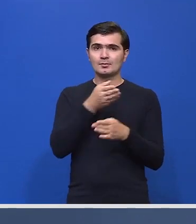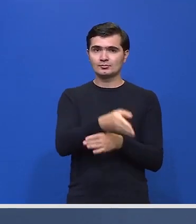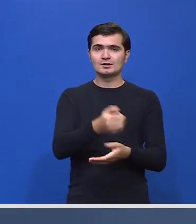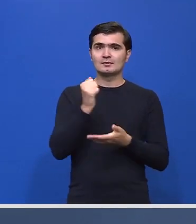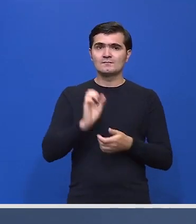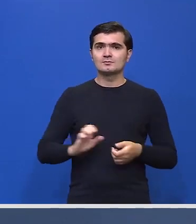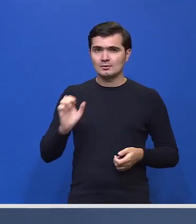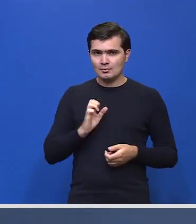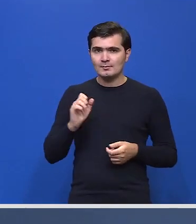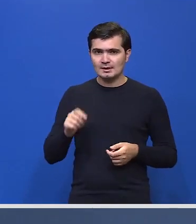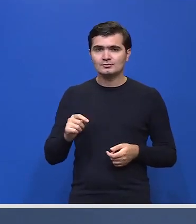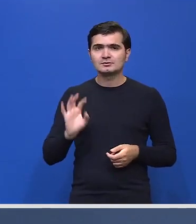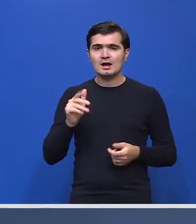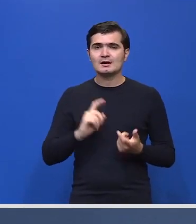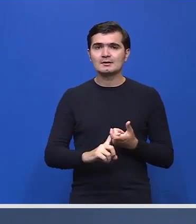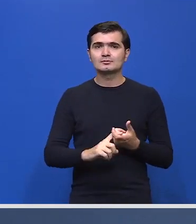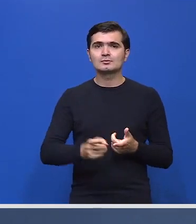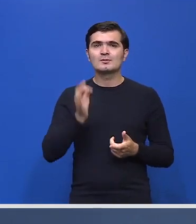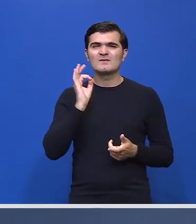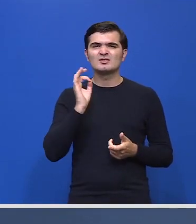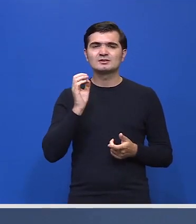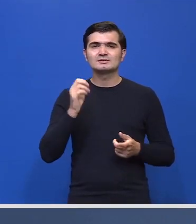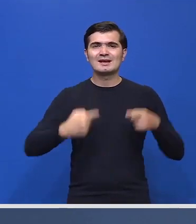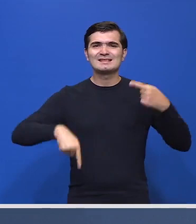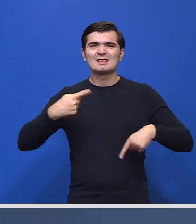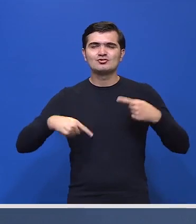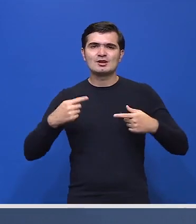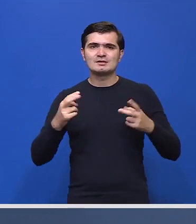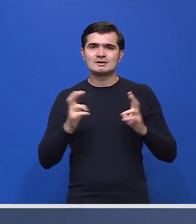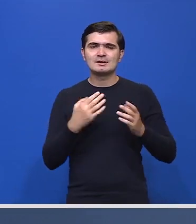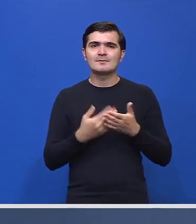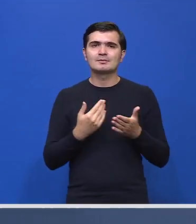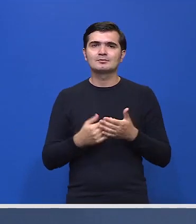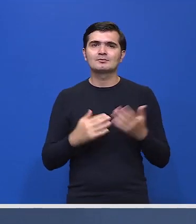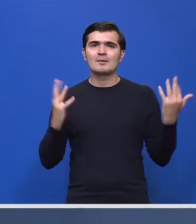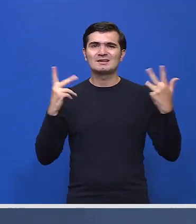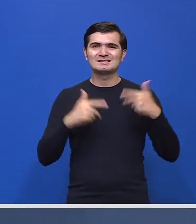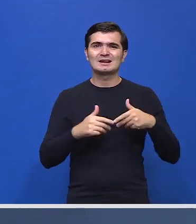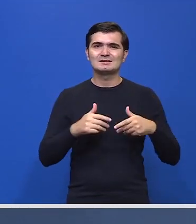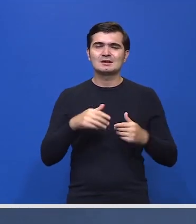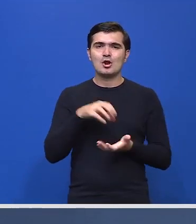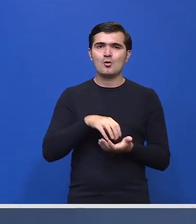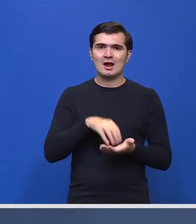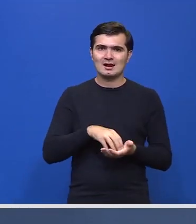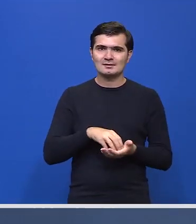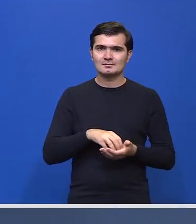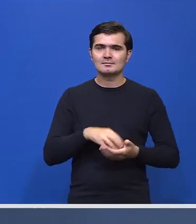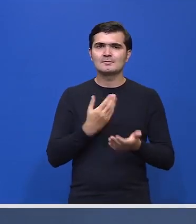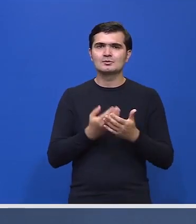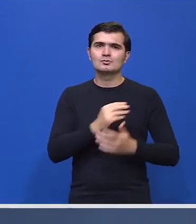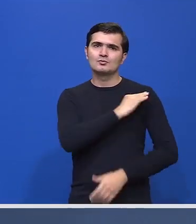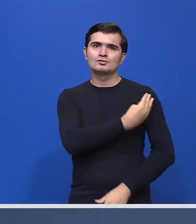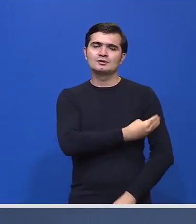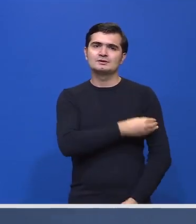europene privește eficiența energetică pentru administrațiile publice locale, autoritățile